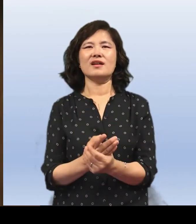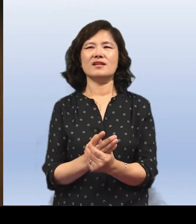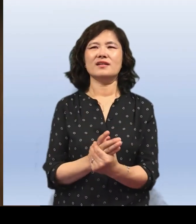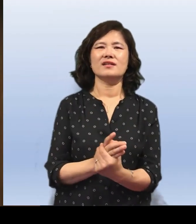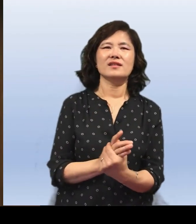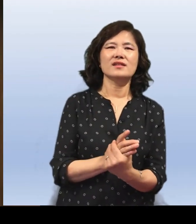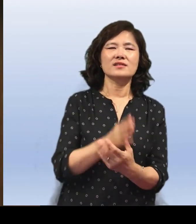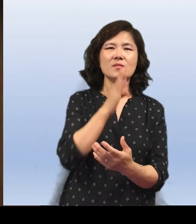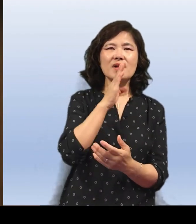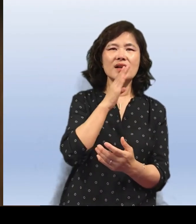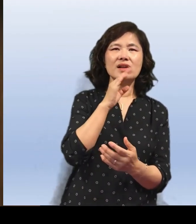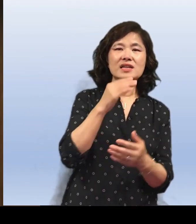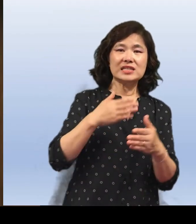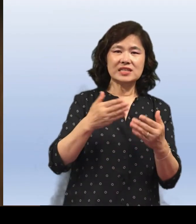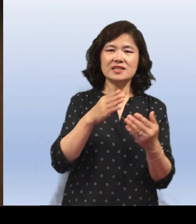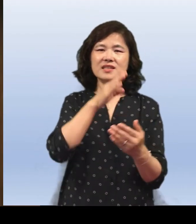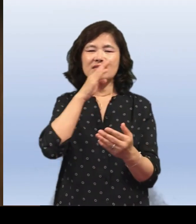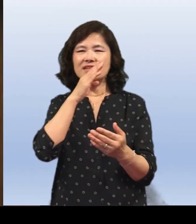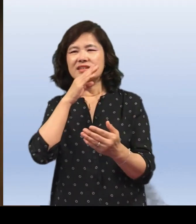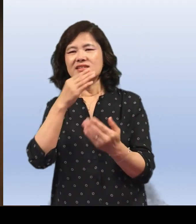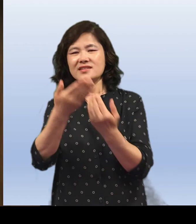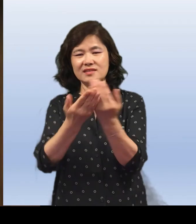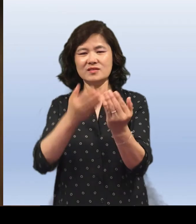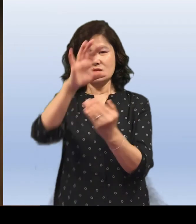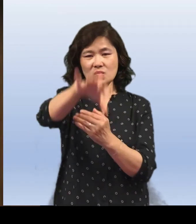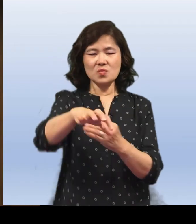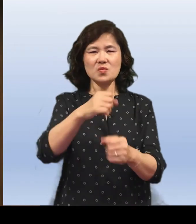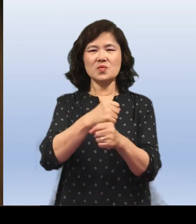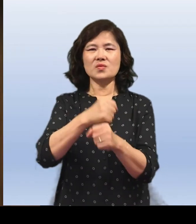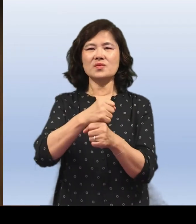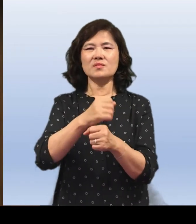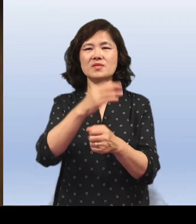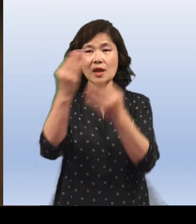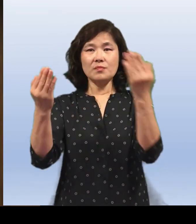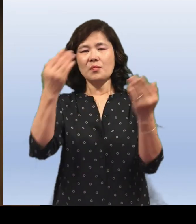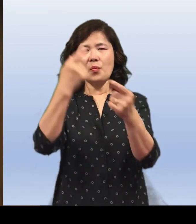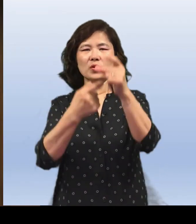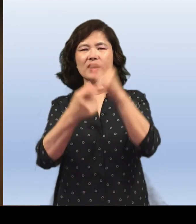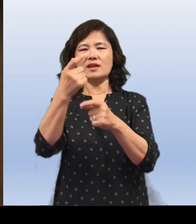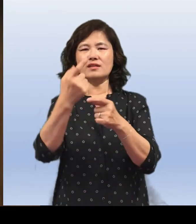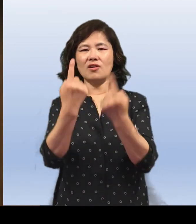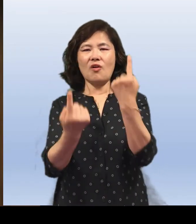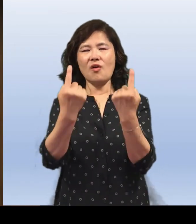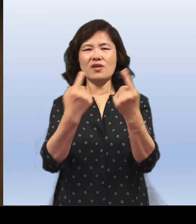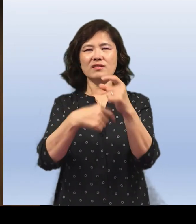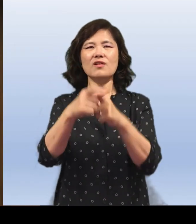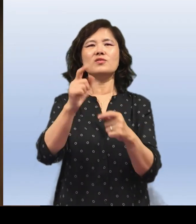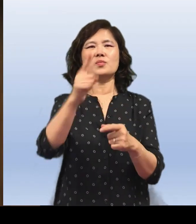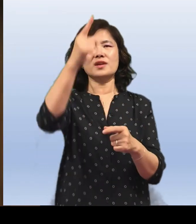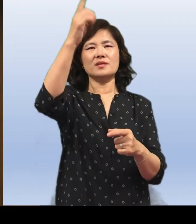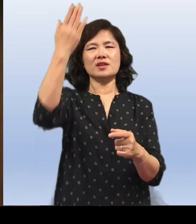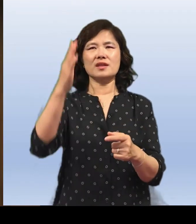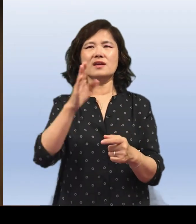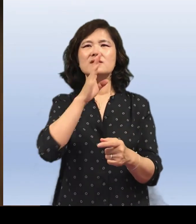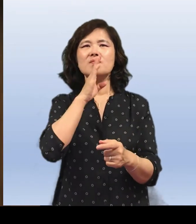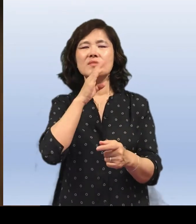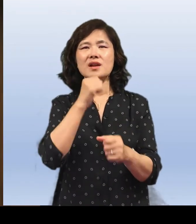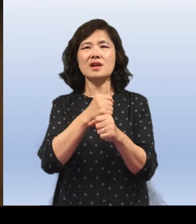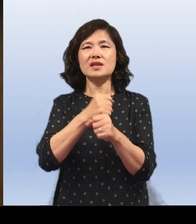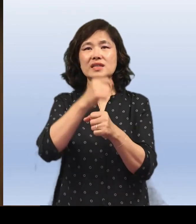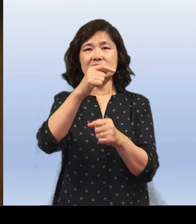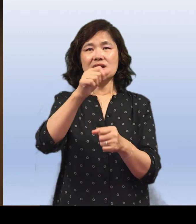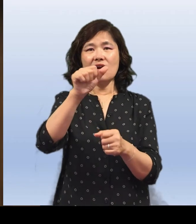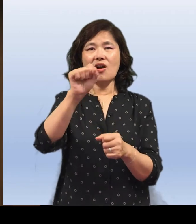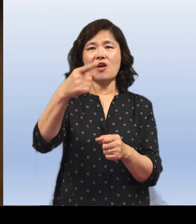1947m니까요. 그보다는 훨씬 더 높은 산이 되겠습니다. 그 산이 높기 때문에 그 헐몬산에는 만년설은